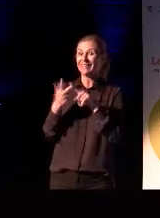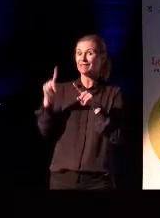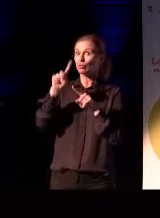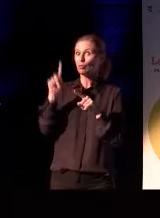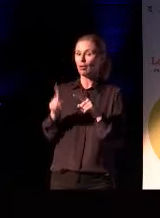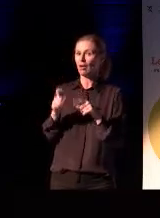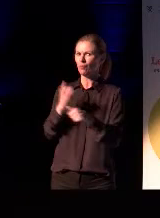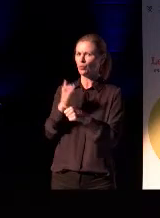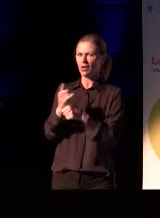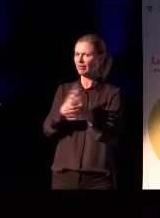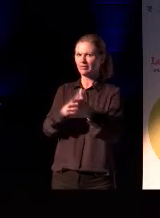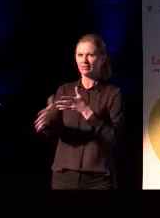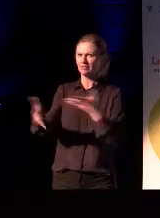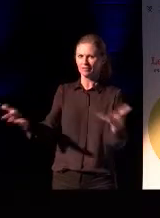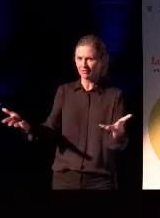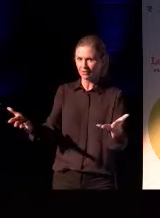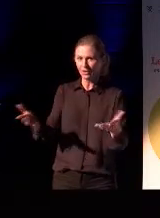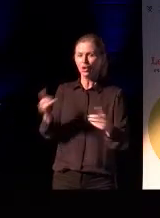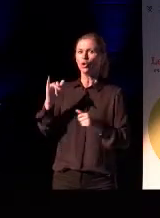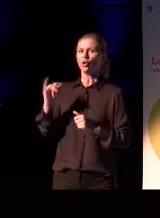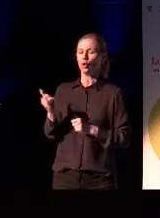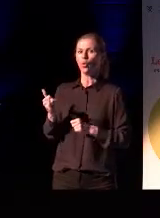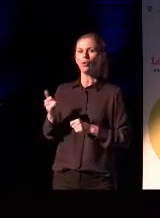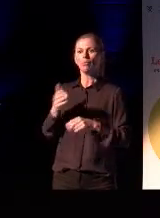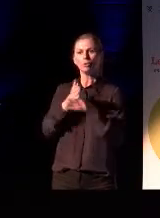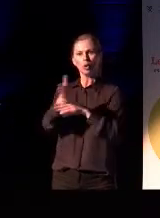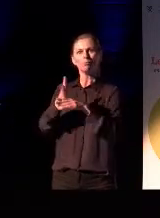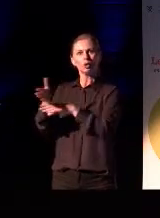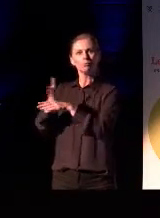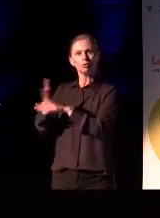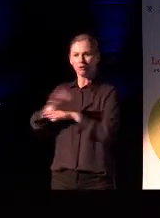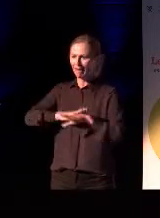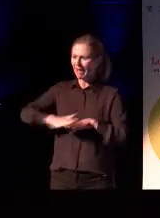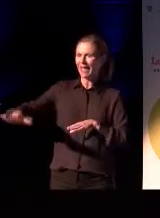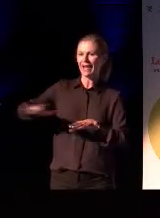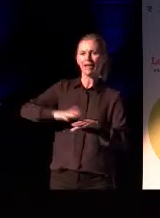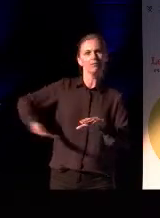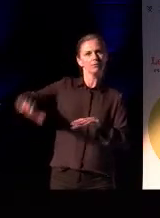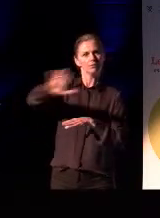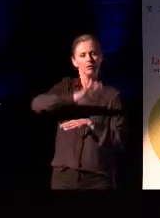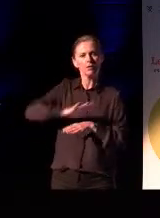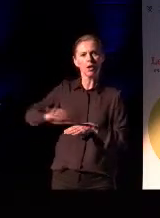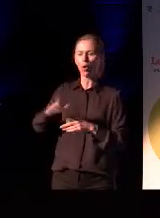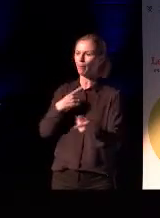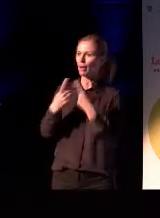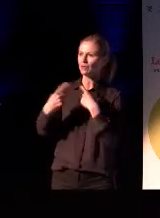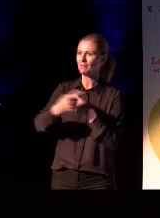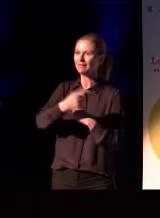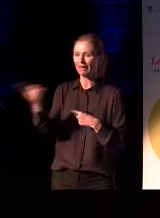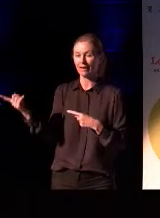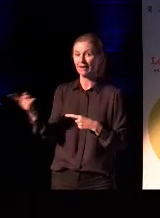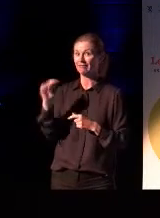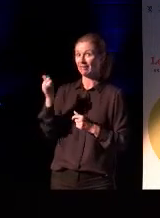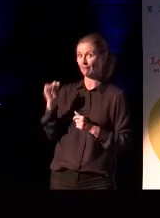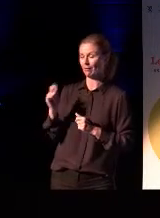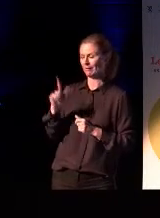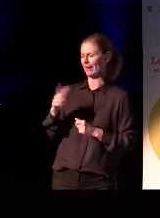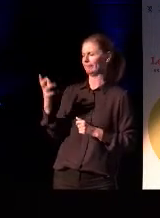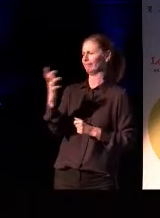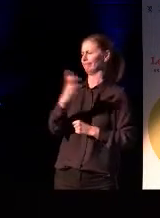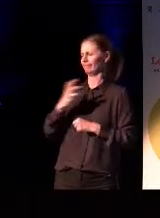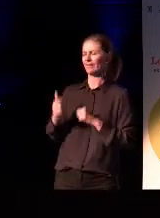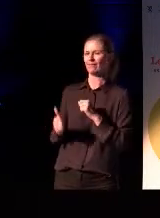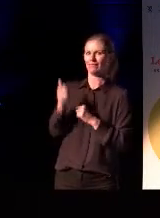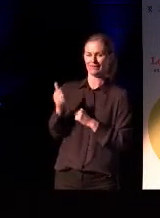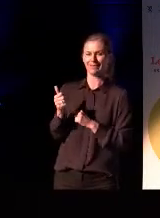hvordan en får dette til, så det jo nettopp å reise rundt I landet og fortsette å snakke med dere, og derfor det så utrolig